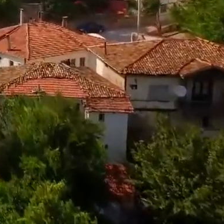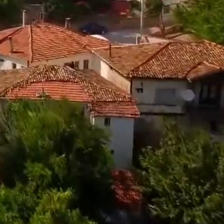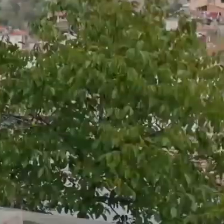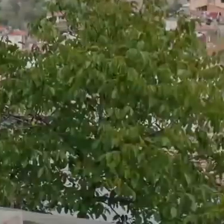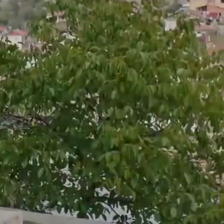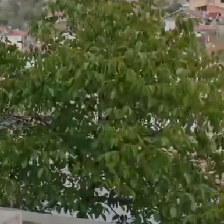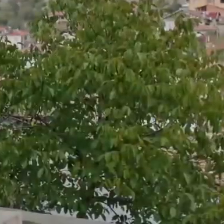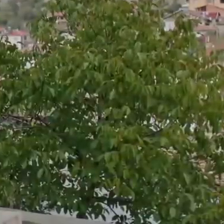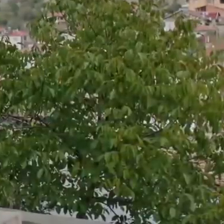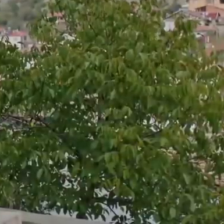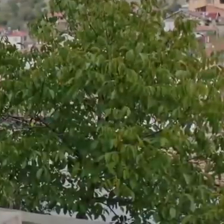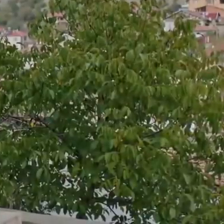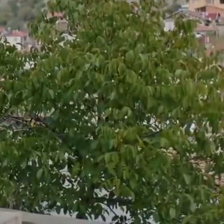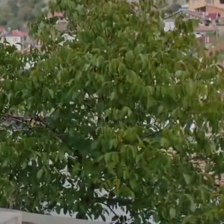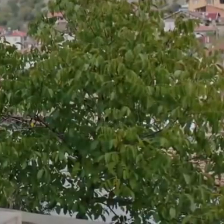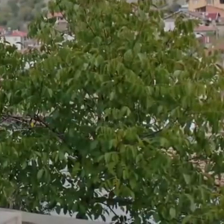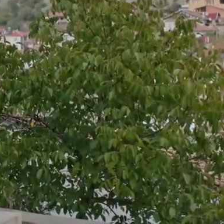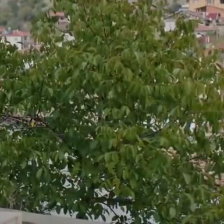ayaklı menüyü kapı önüne çıkardı.